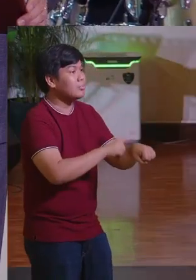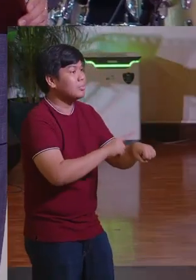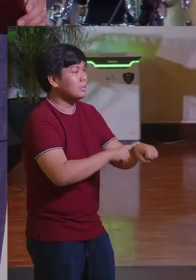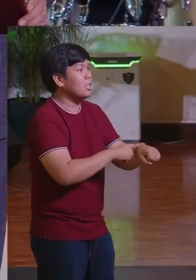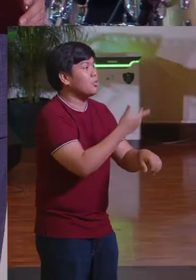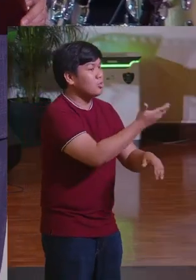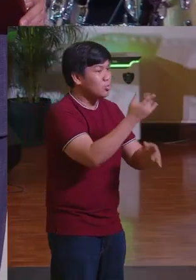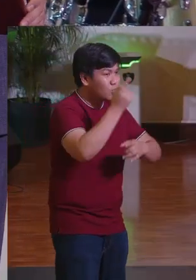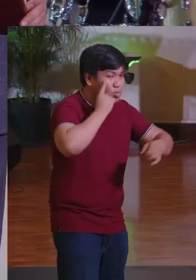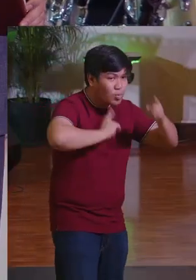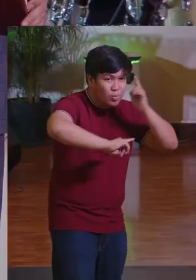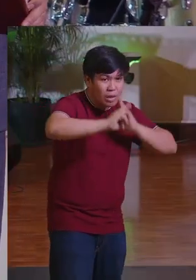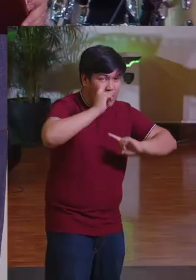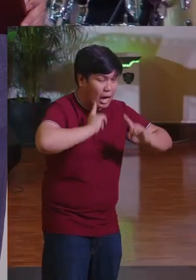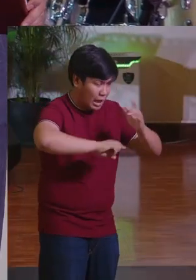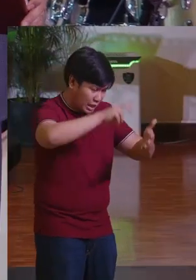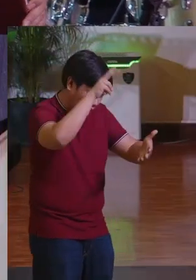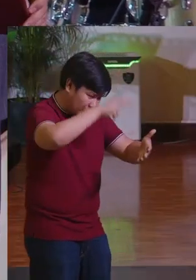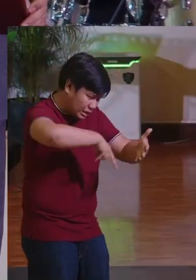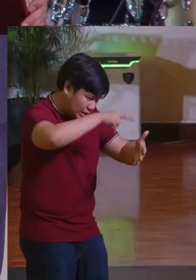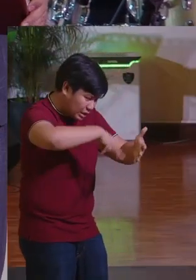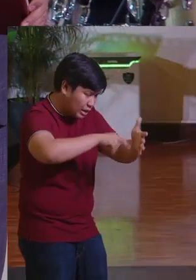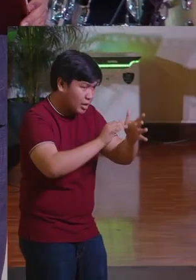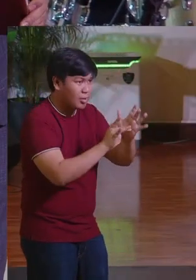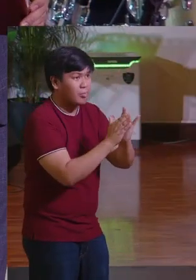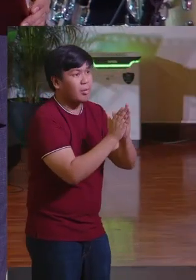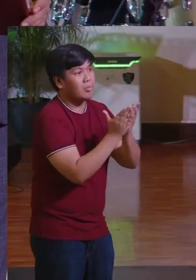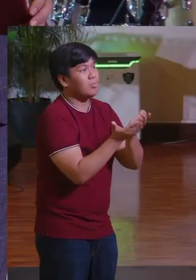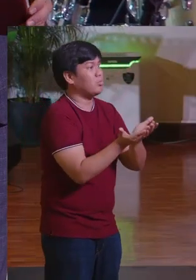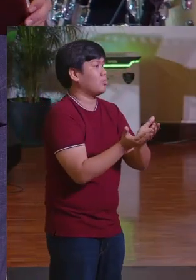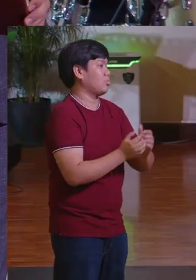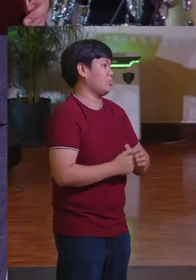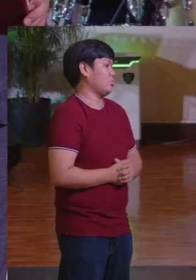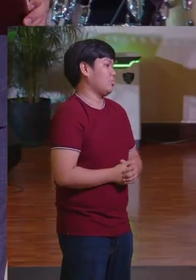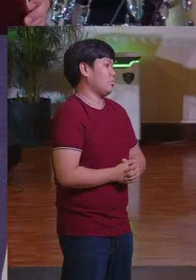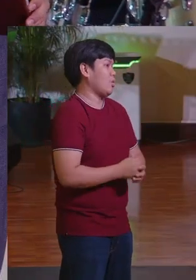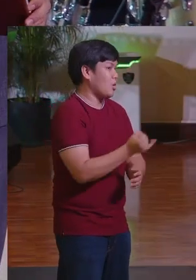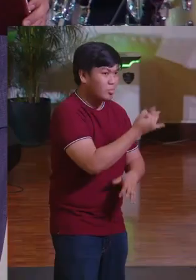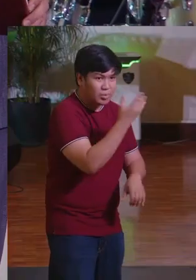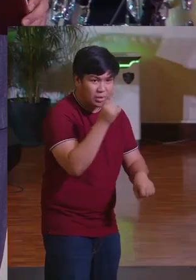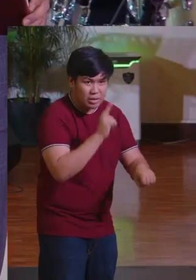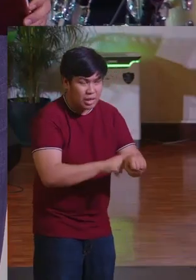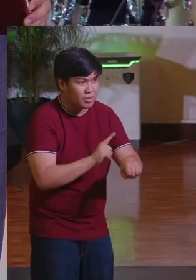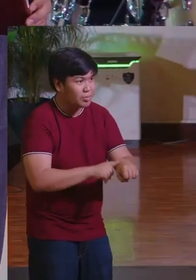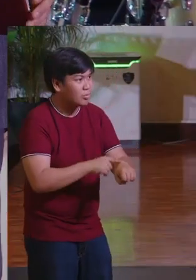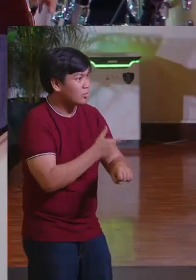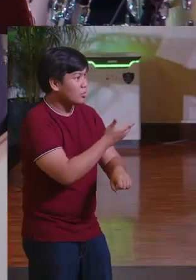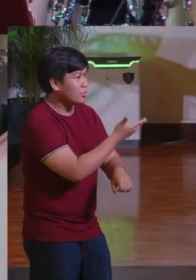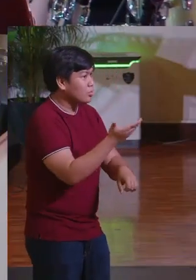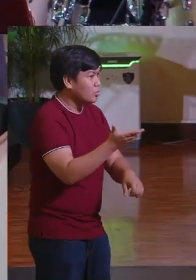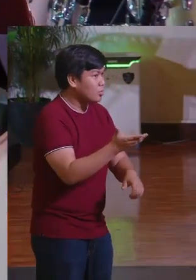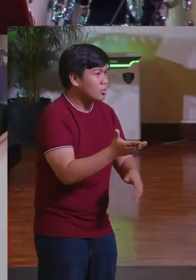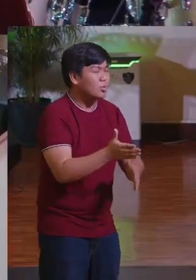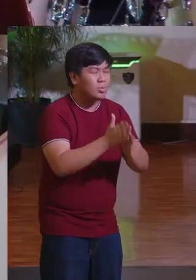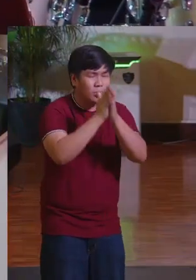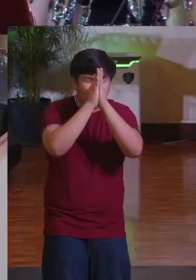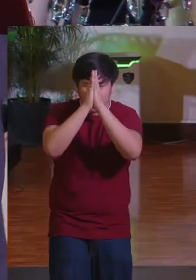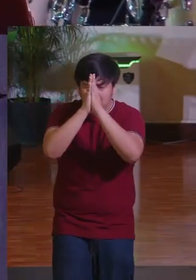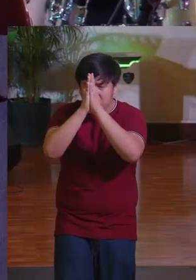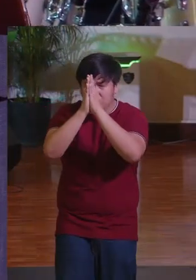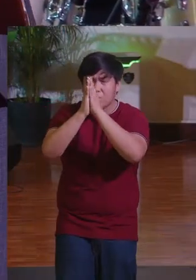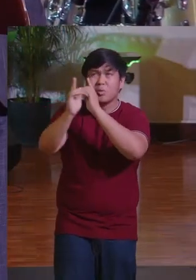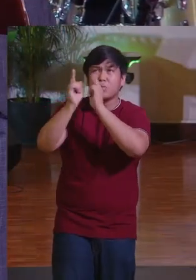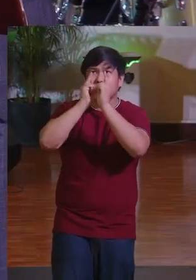ang lyrics ng isang awit naghango sa bersikulo? Kailan tayo huling tumangis sa Diyos katulad nung tayo'y bago